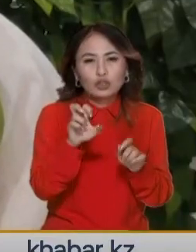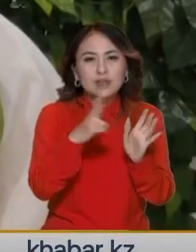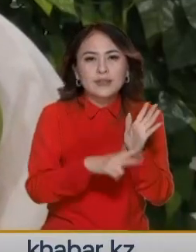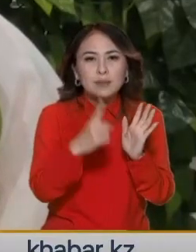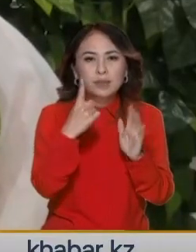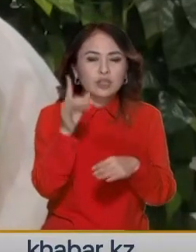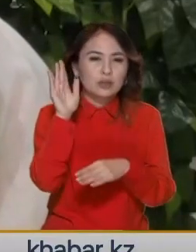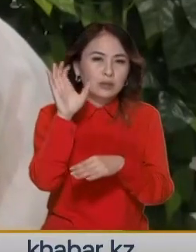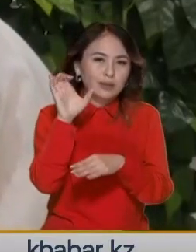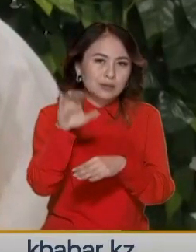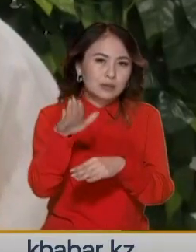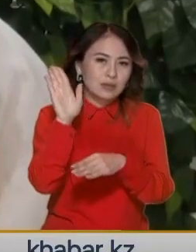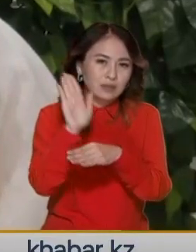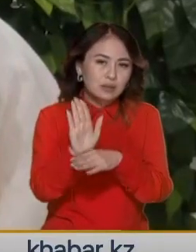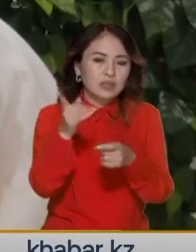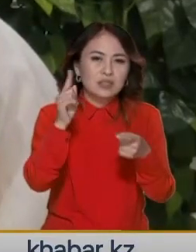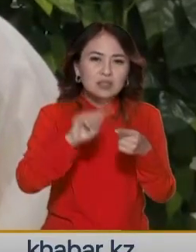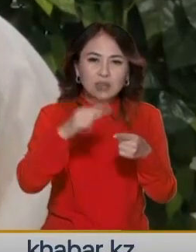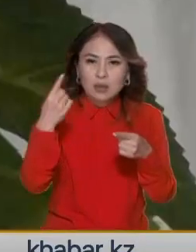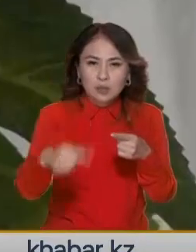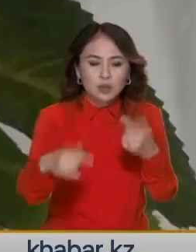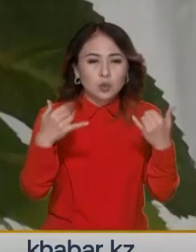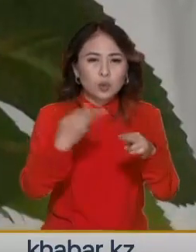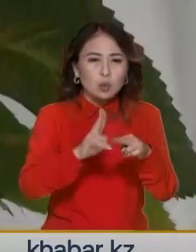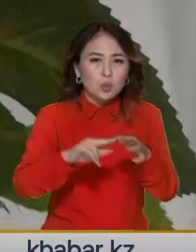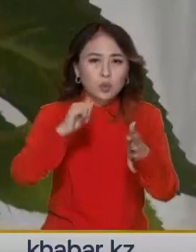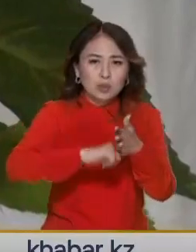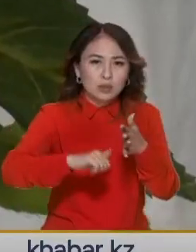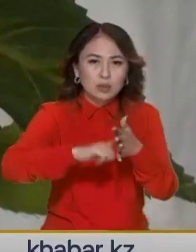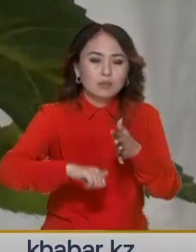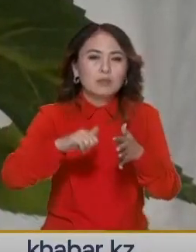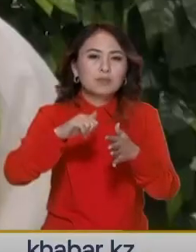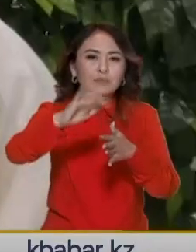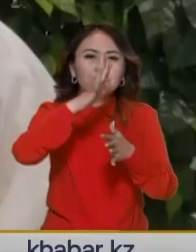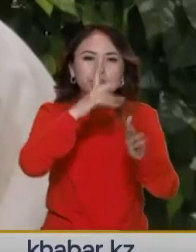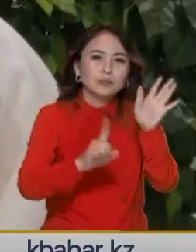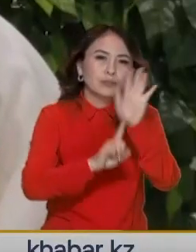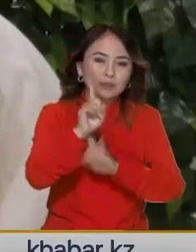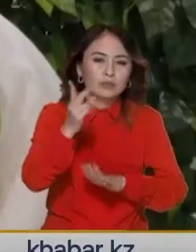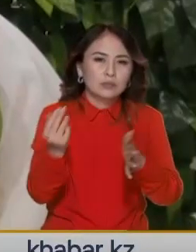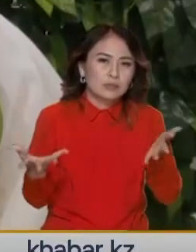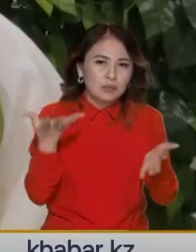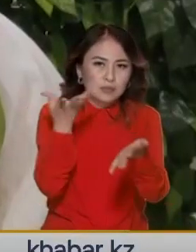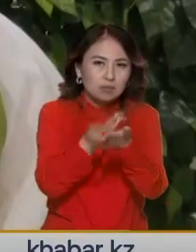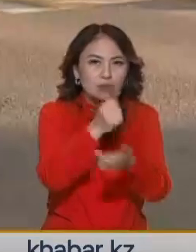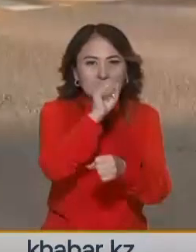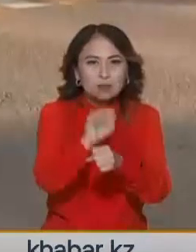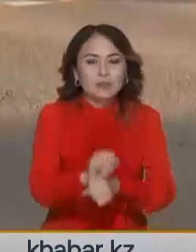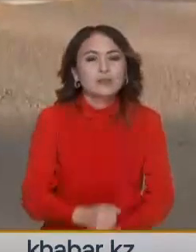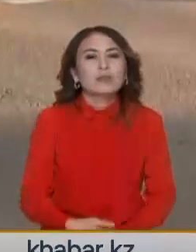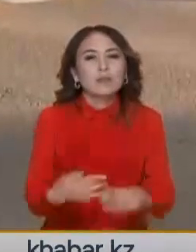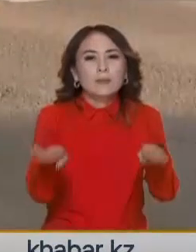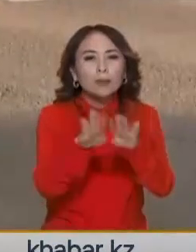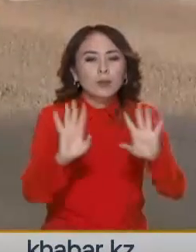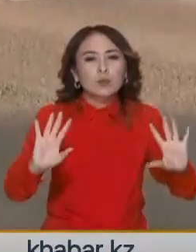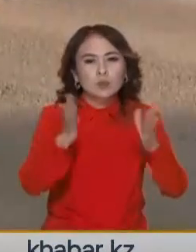381-ші бұйрық талаптарына сәйкес келмейтіндігі анықталды. Сол себепті маусым айынан бастап қаржыландыру тоқтатылды. Бұл